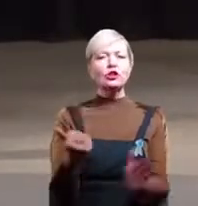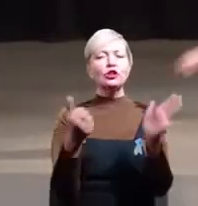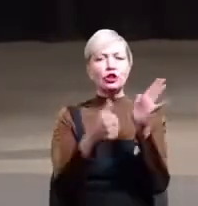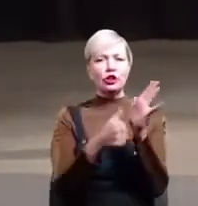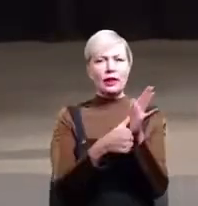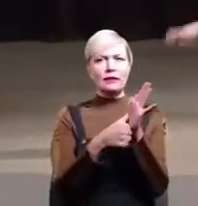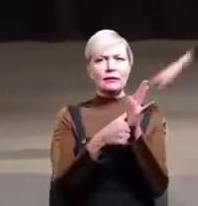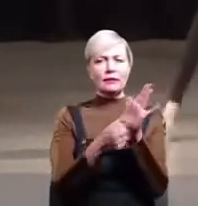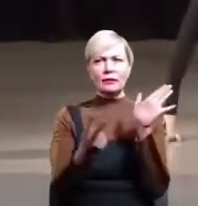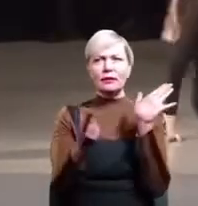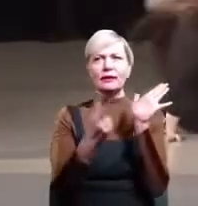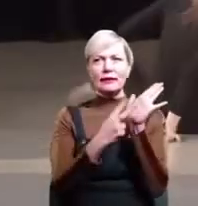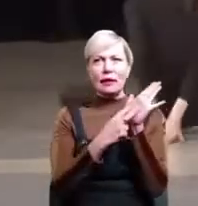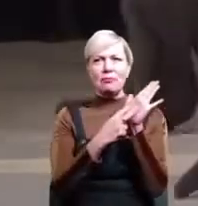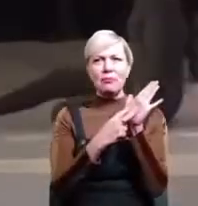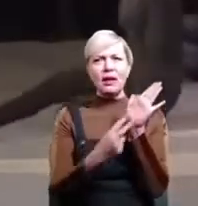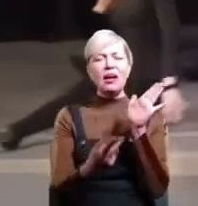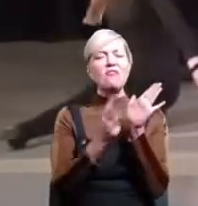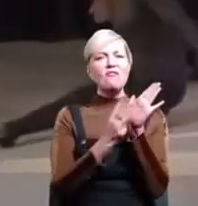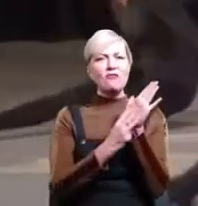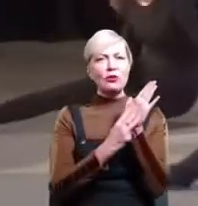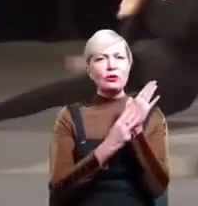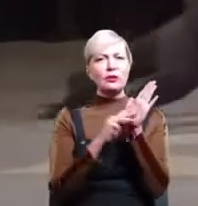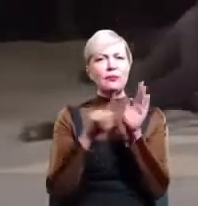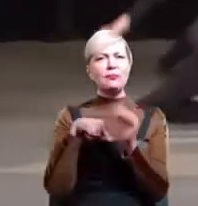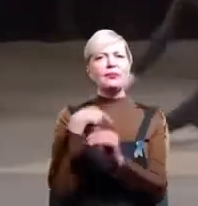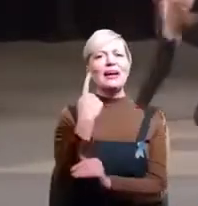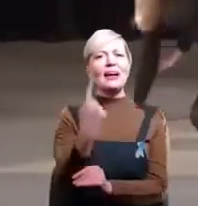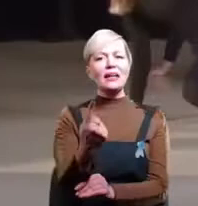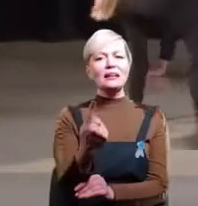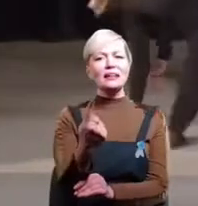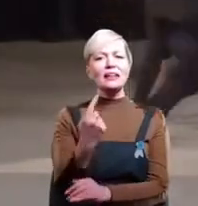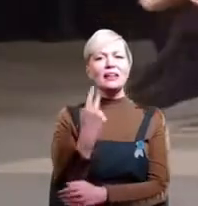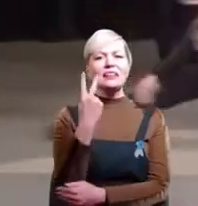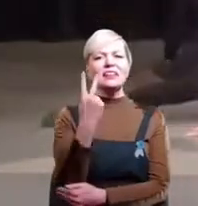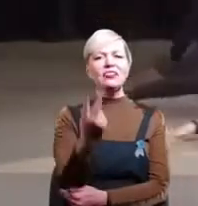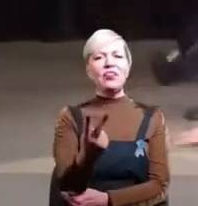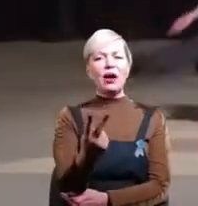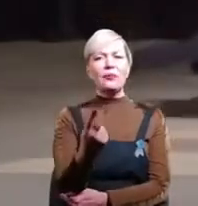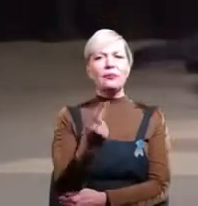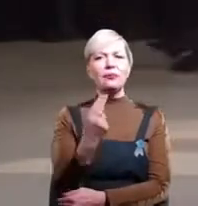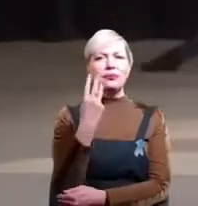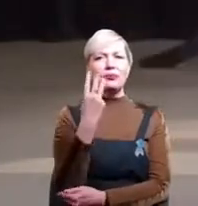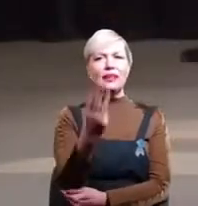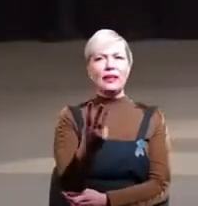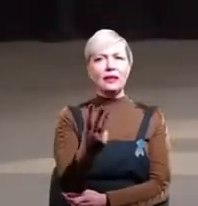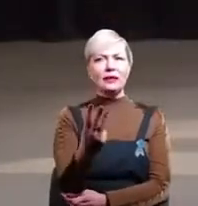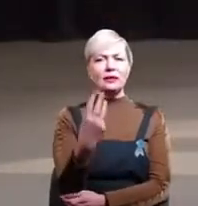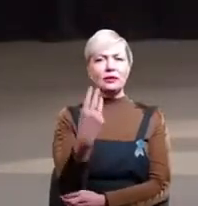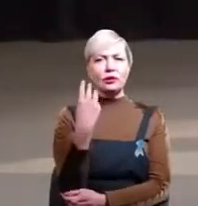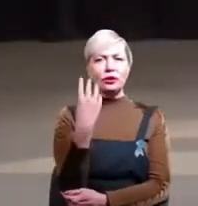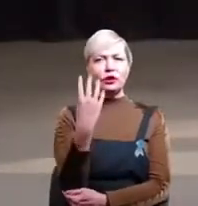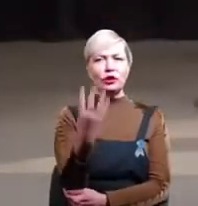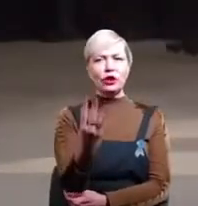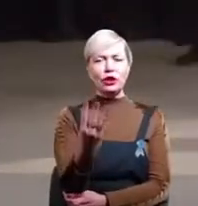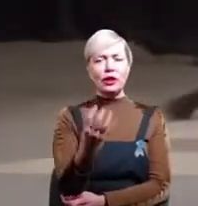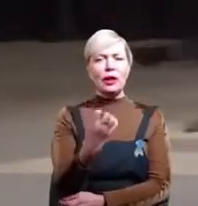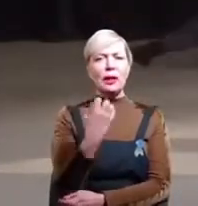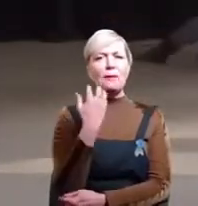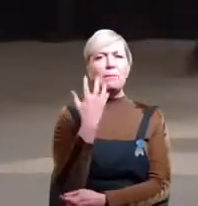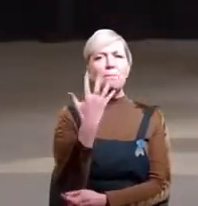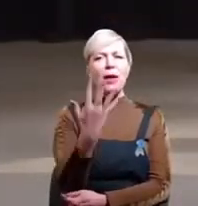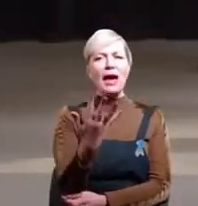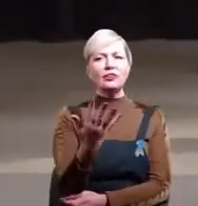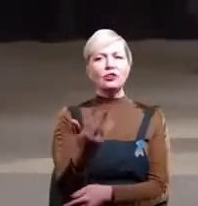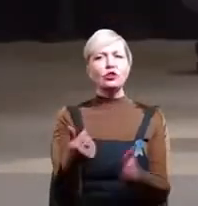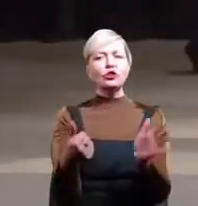Пять, шесть, семь, восемь, раз, два, три, четыре,